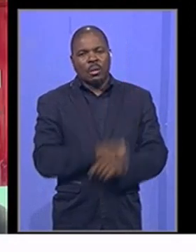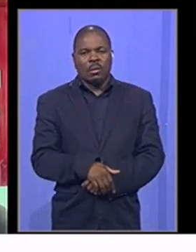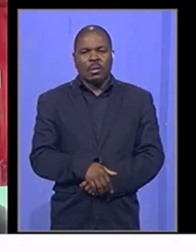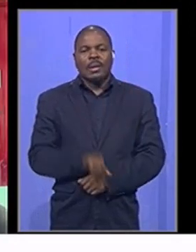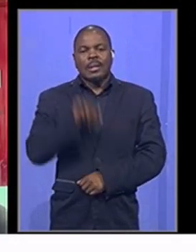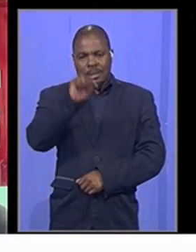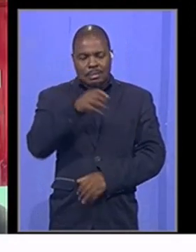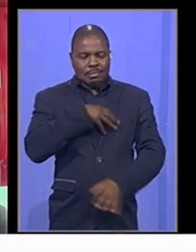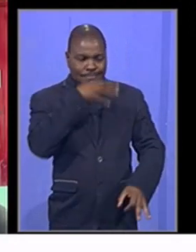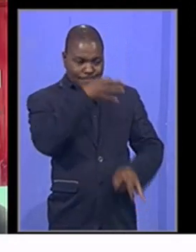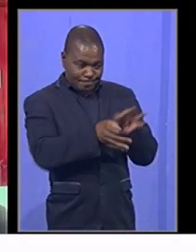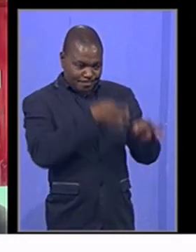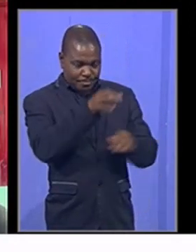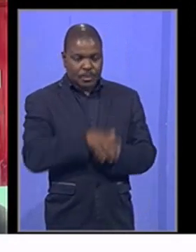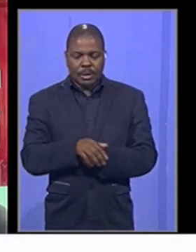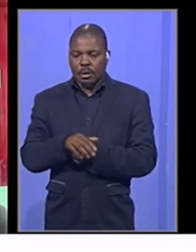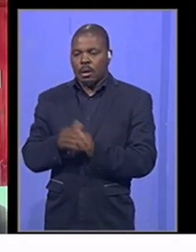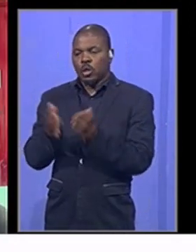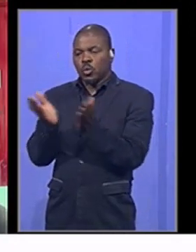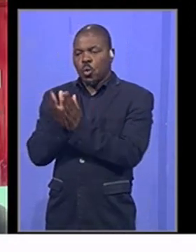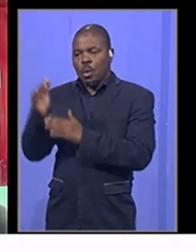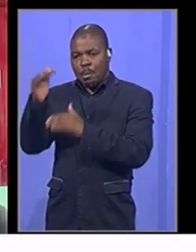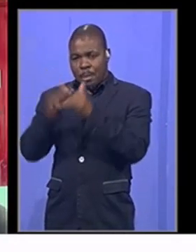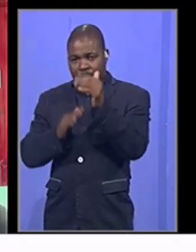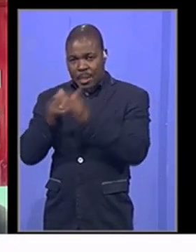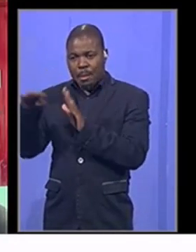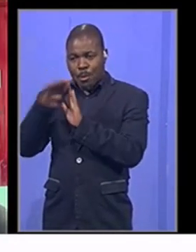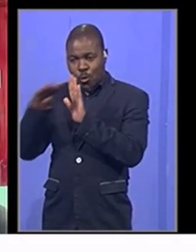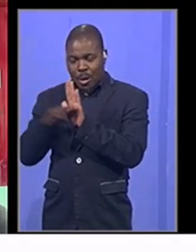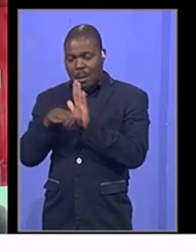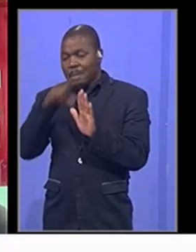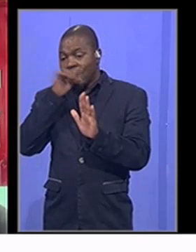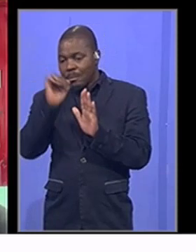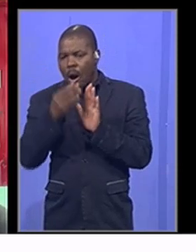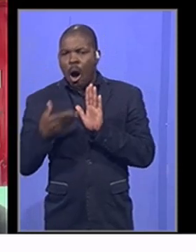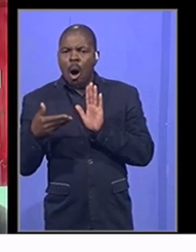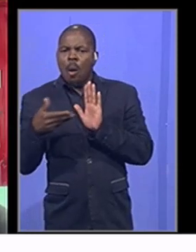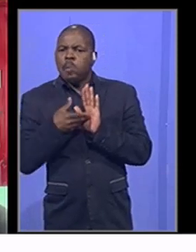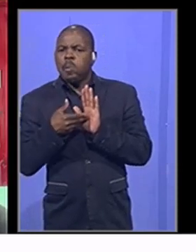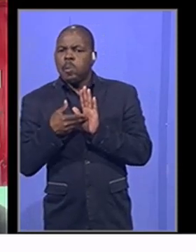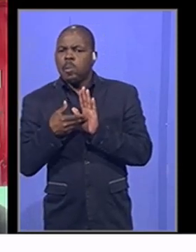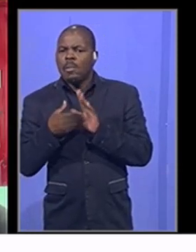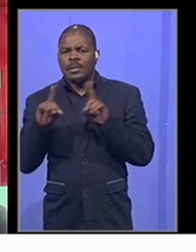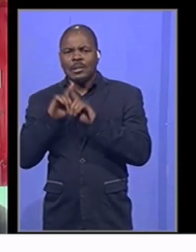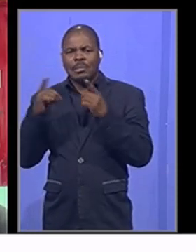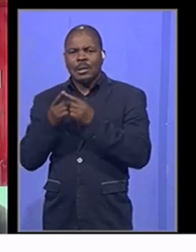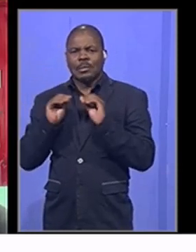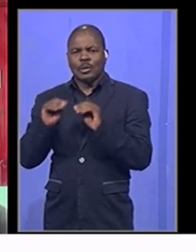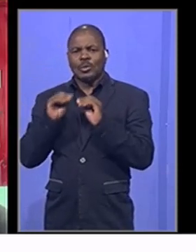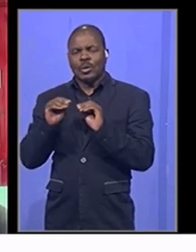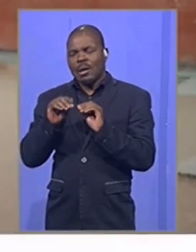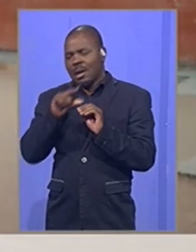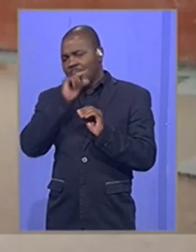sekolo seno mo lenaneong la go aga dikolo le gore le teng mo lefapheng la rona la